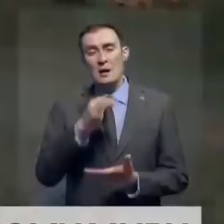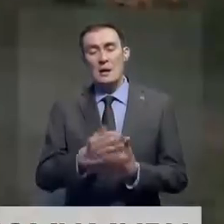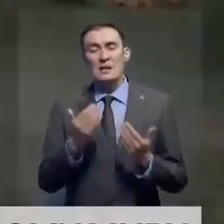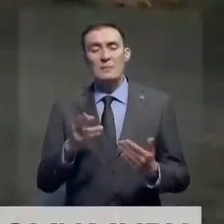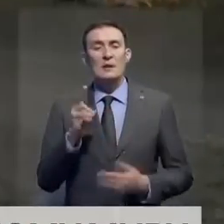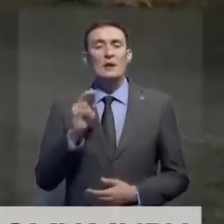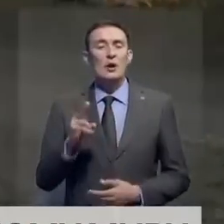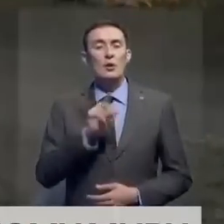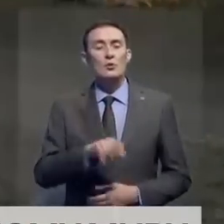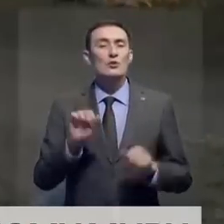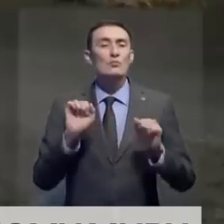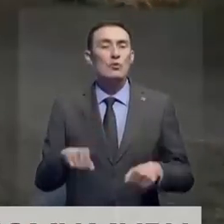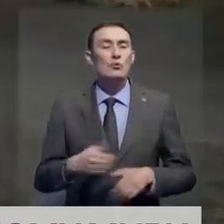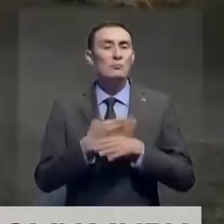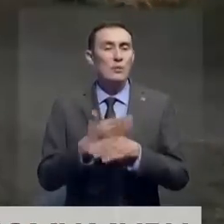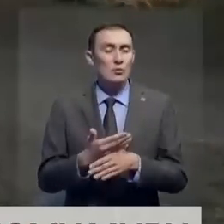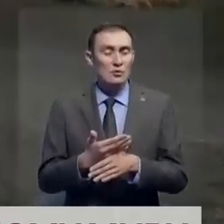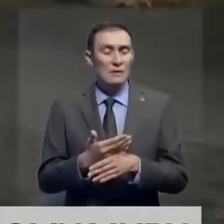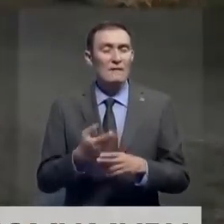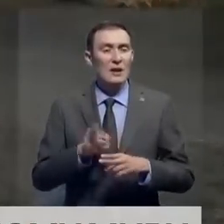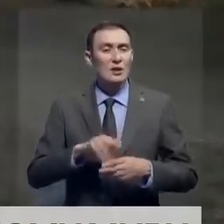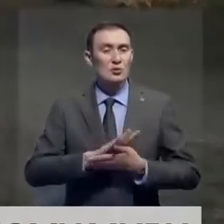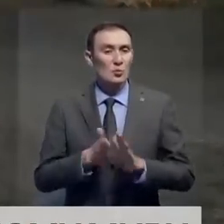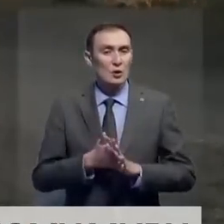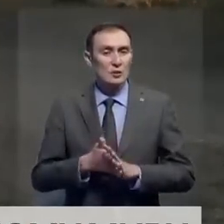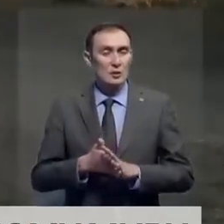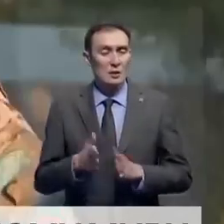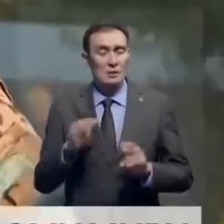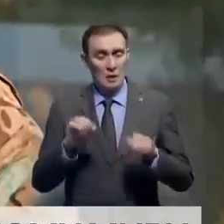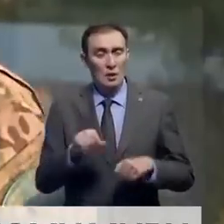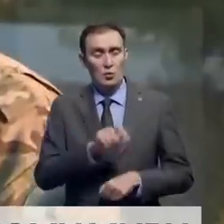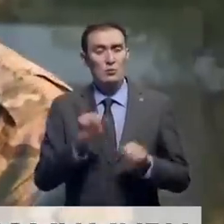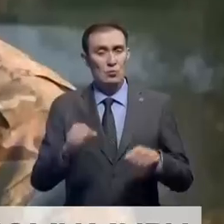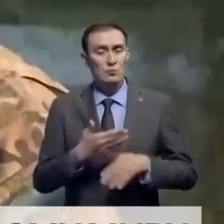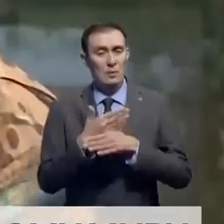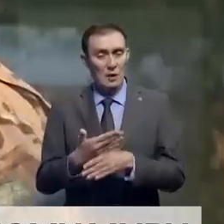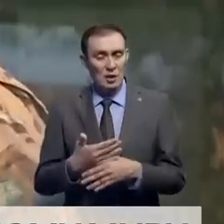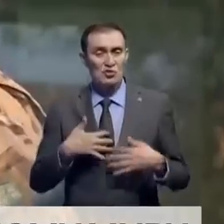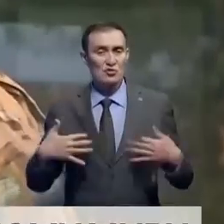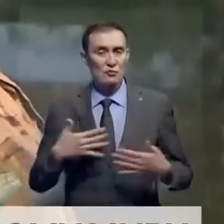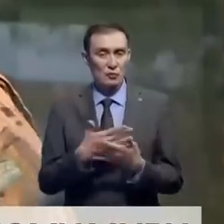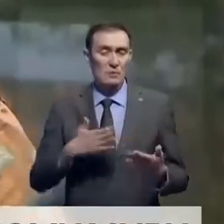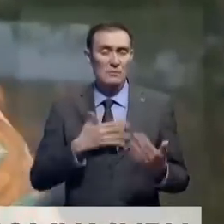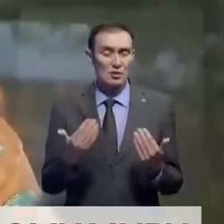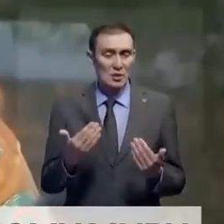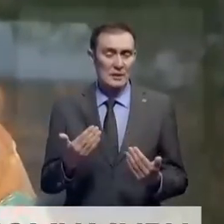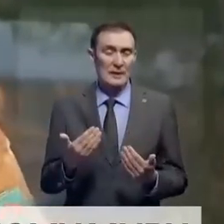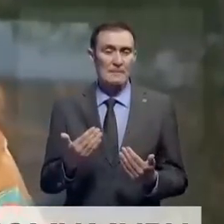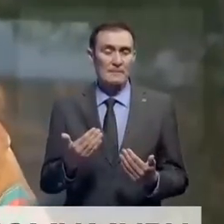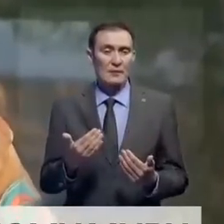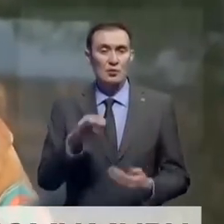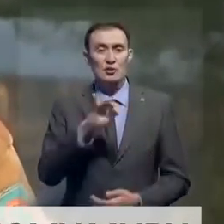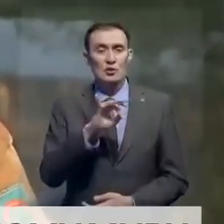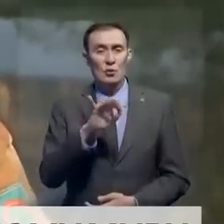сейчас как-то люди могут помочь в этой ситуации животным Да люди сейчас могут помочь Мы уже вот